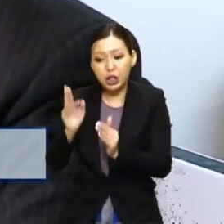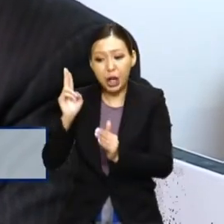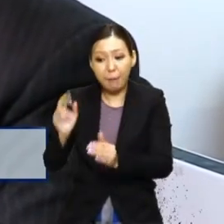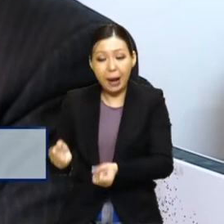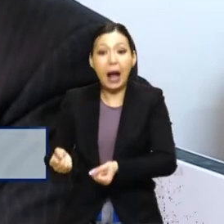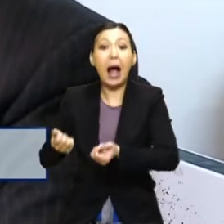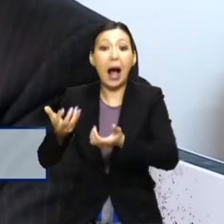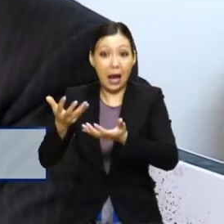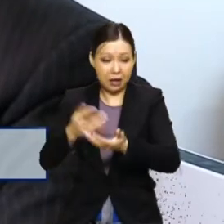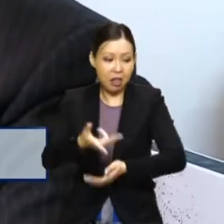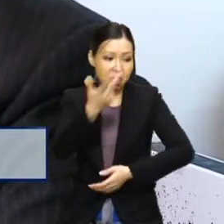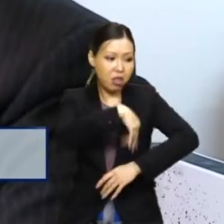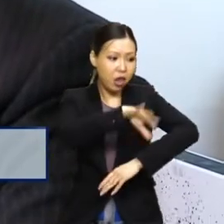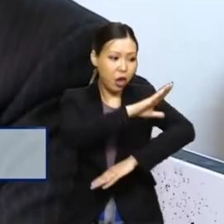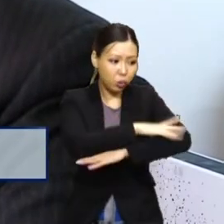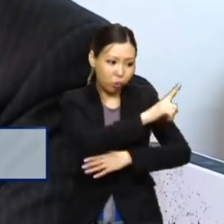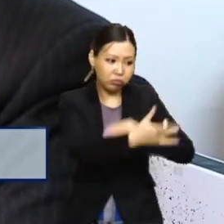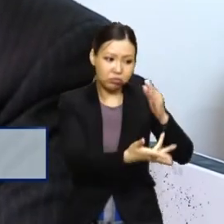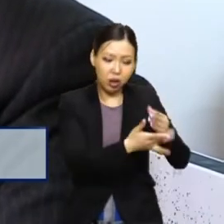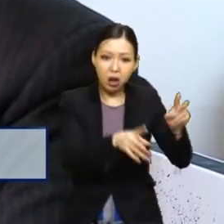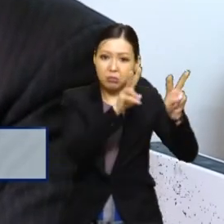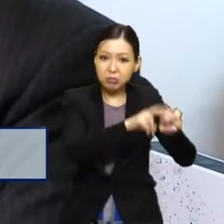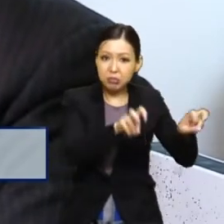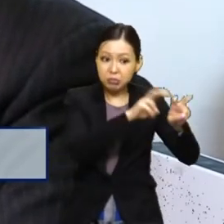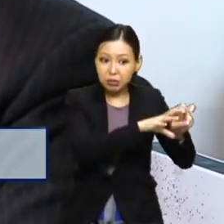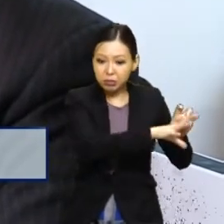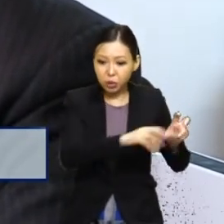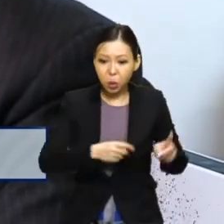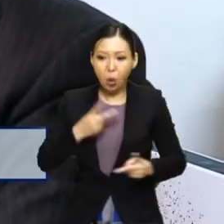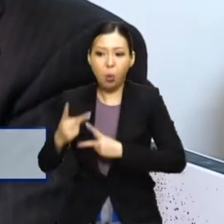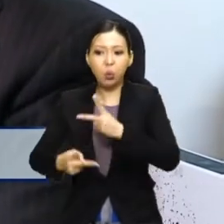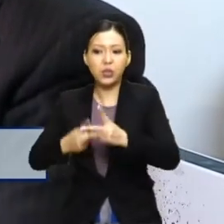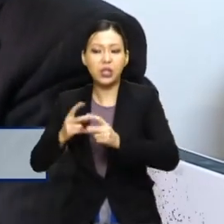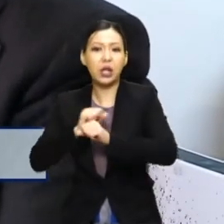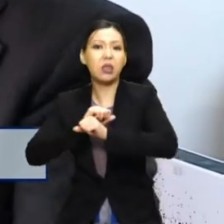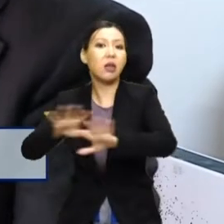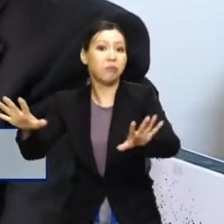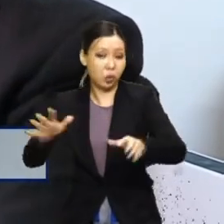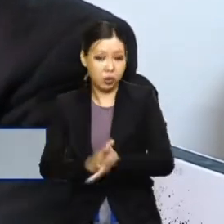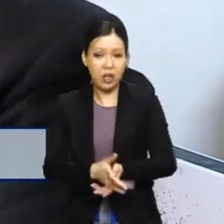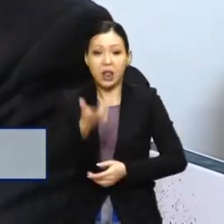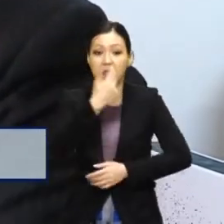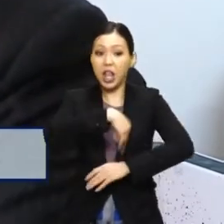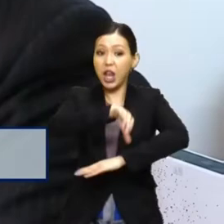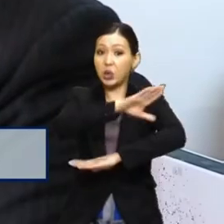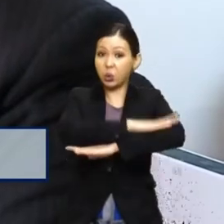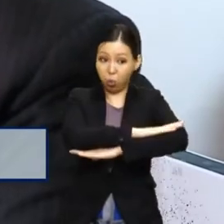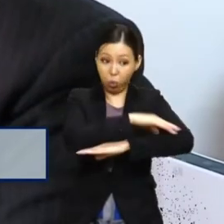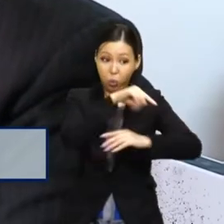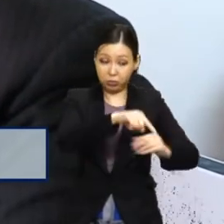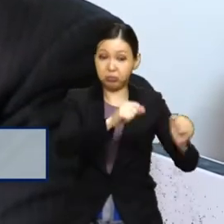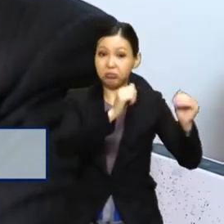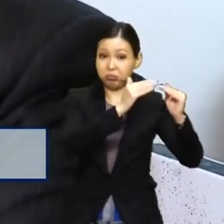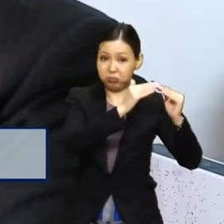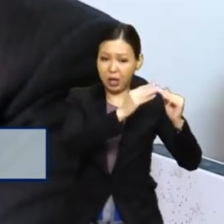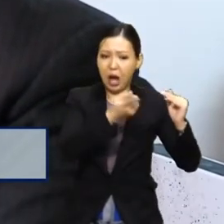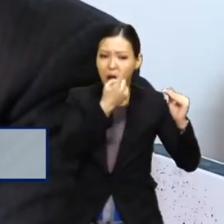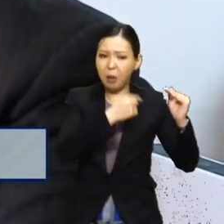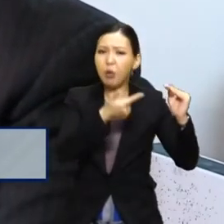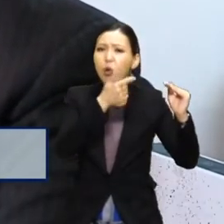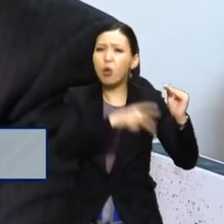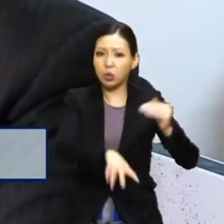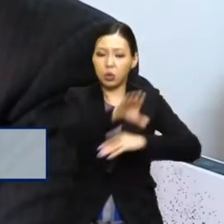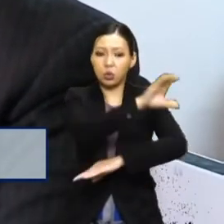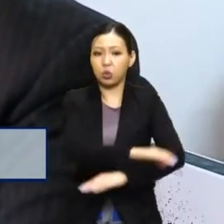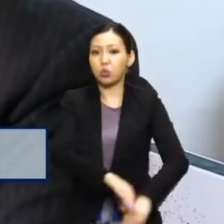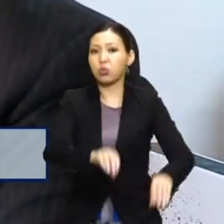байгаа инновацыг үйлдвэрлүүлж хэрэгжүүлэх нэвтрүүлэх. За дээрэс нь одоо их сургуулийн тэр хамгийн гол нь сургалт